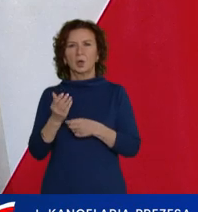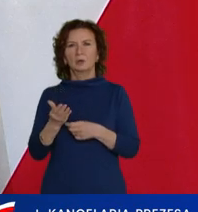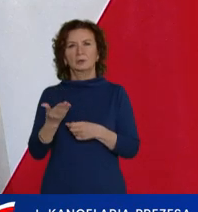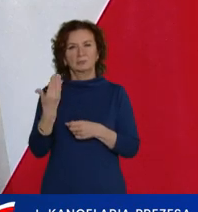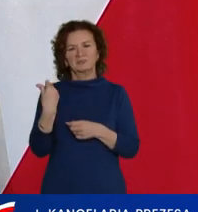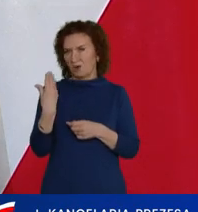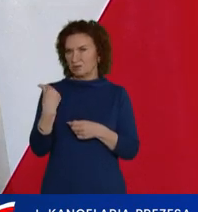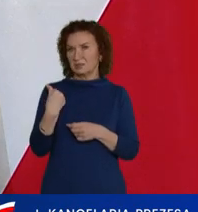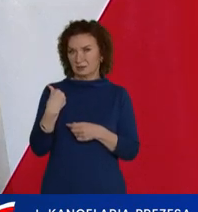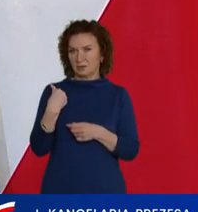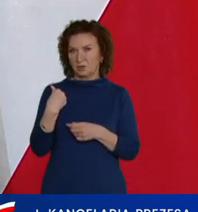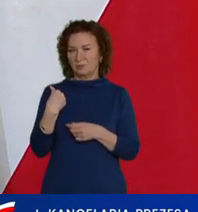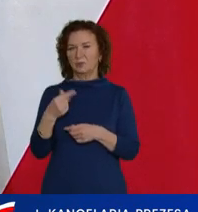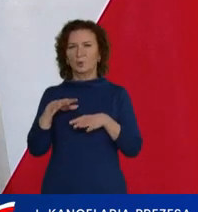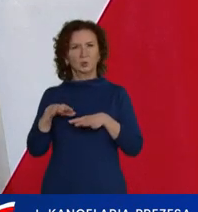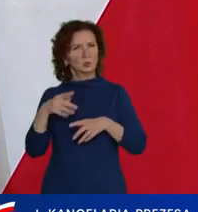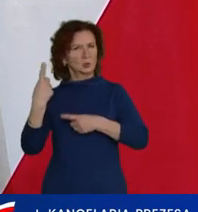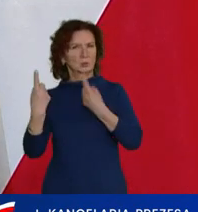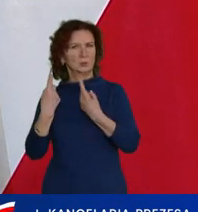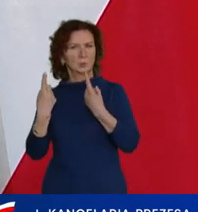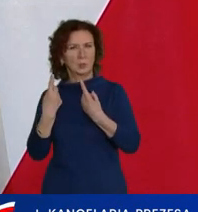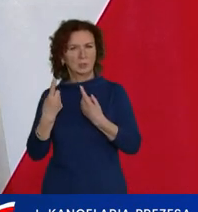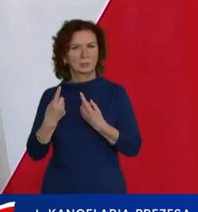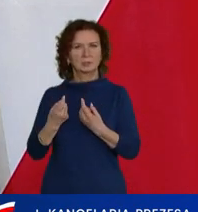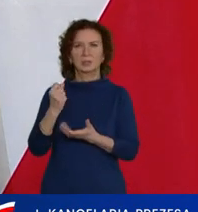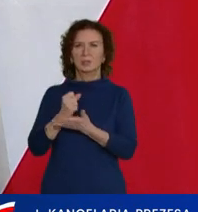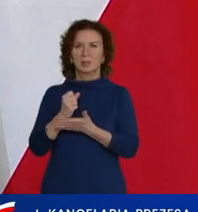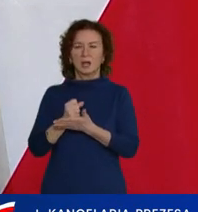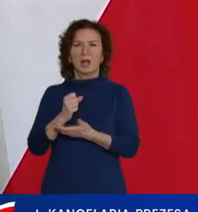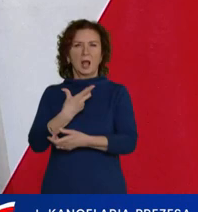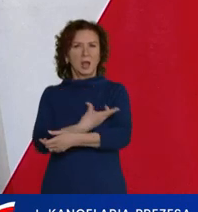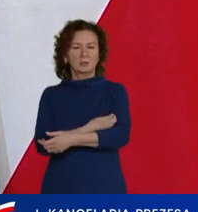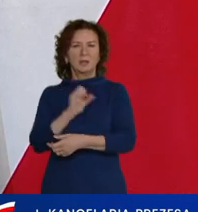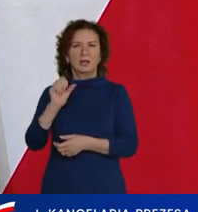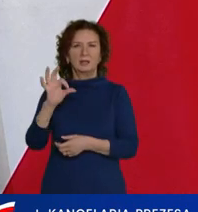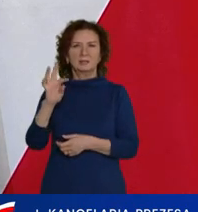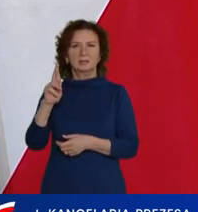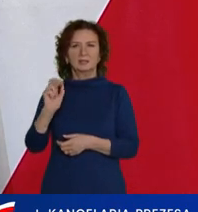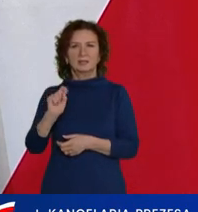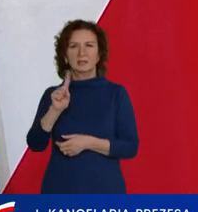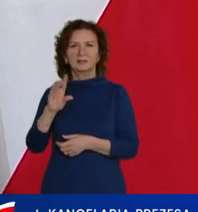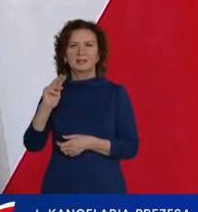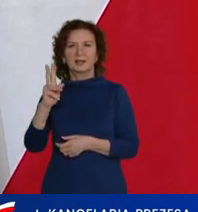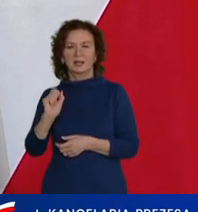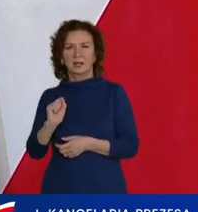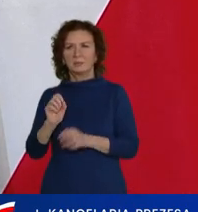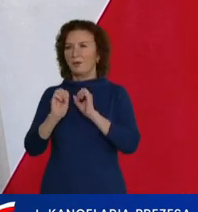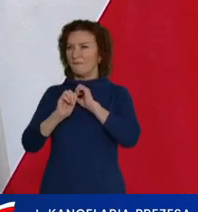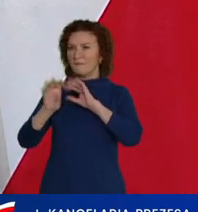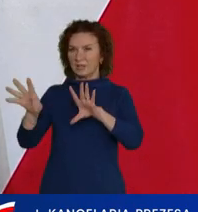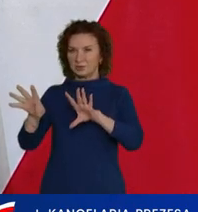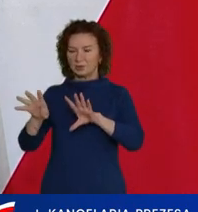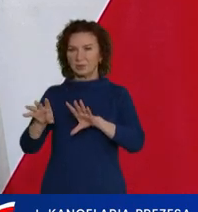mamy bardzo dużo do czynienia w kontekście szczepienia AstraZeneca, czyli będą to pytania wyjaśniające